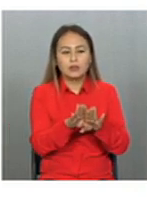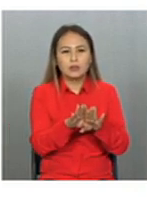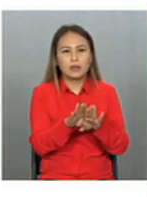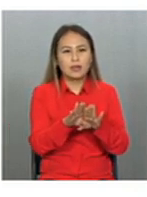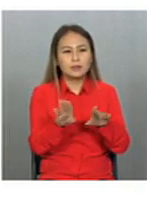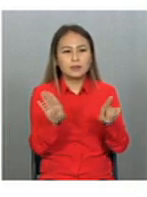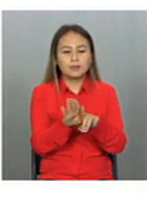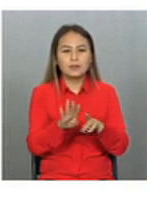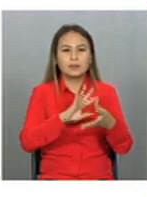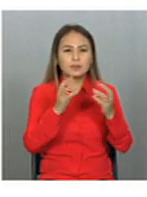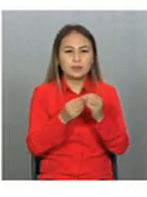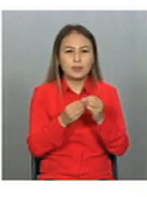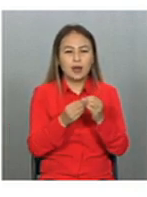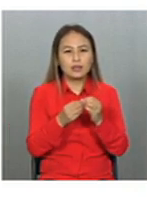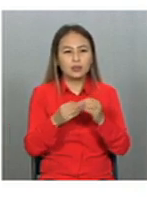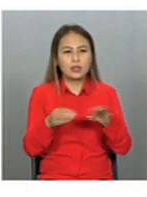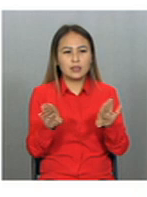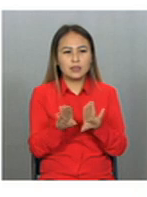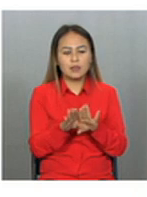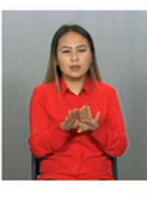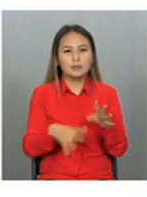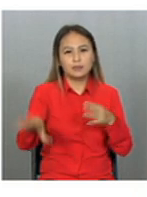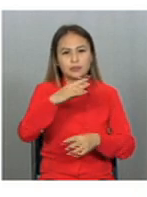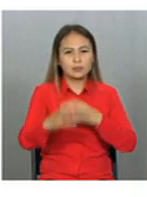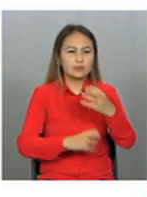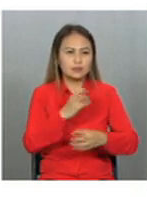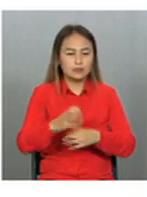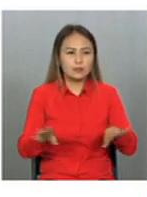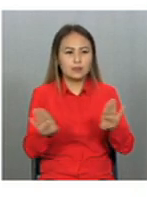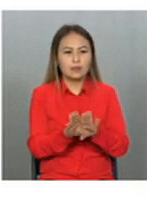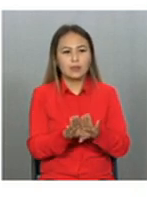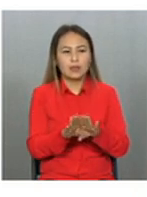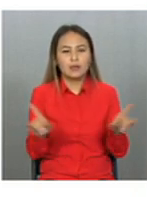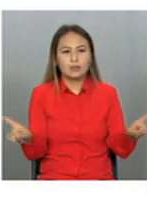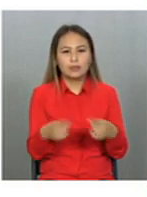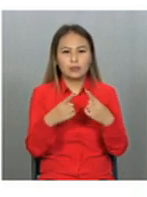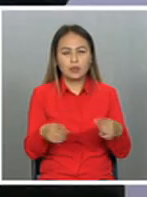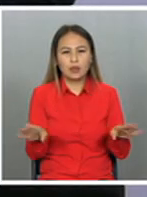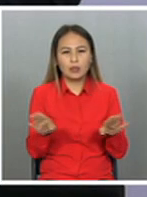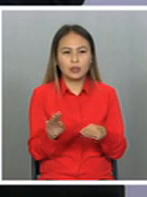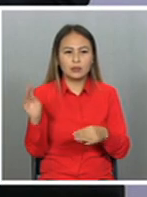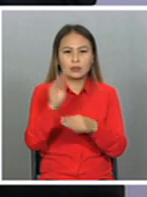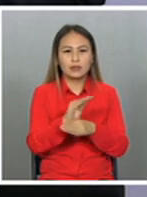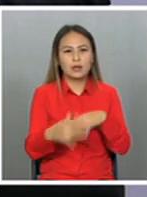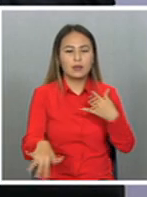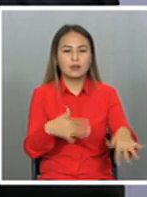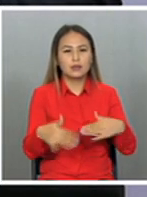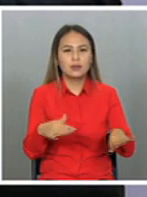нәтижесі. Ал бүкіл дүниежүзінің жаңа дамыған дамуы әлсіз елдерде